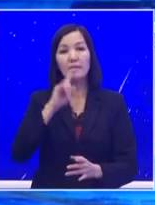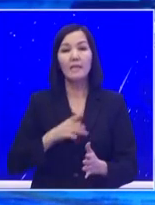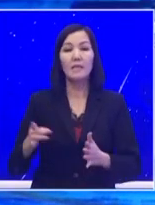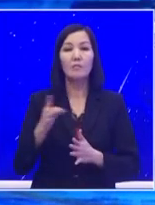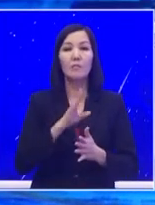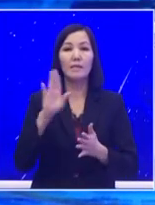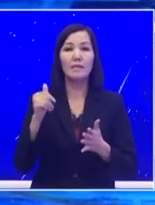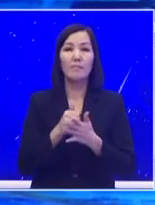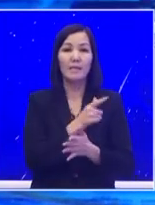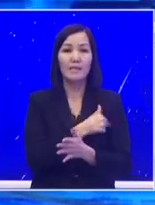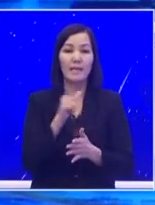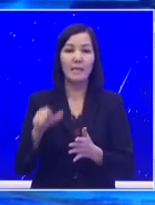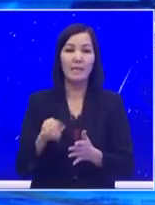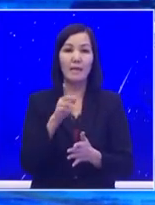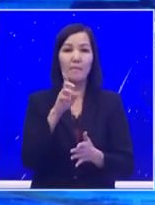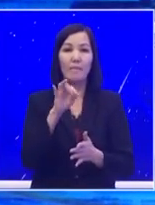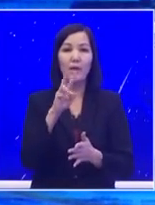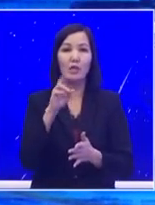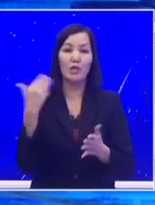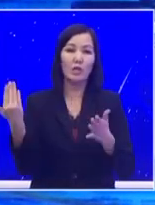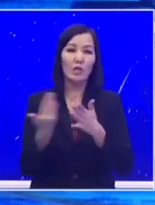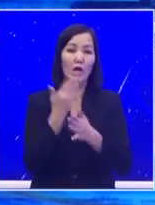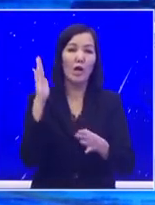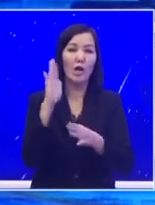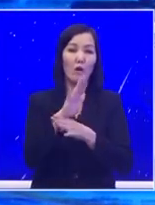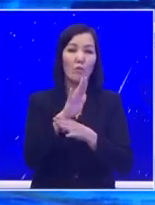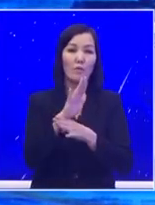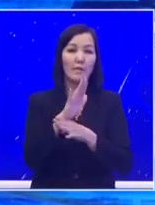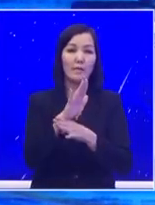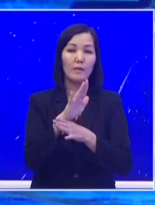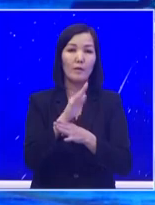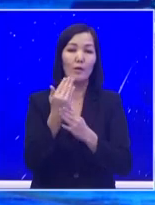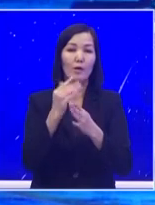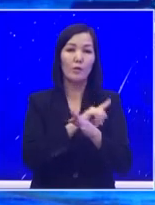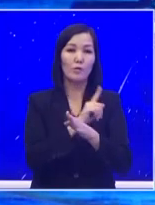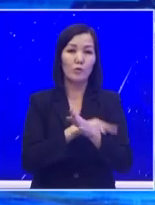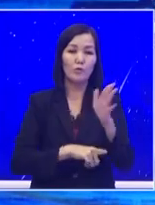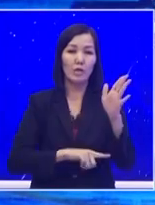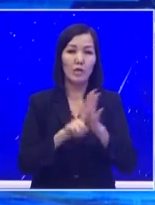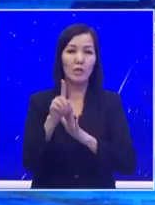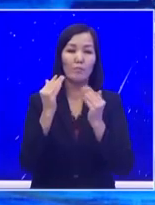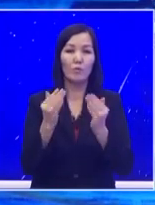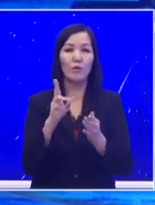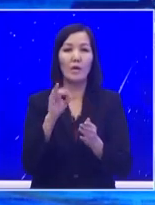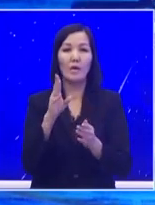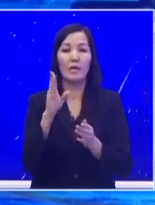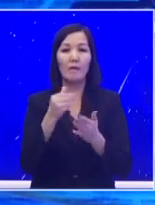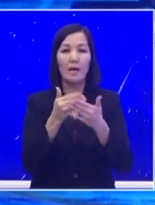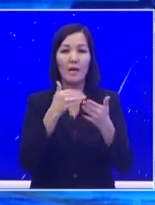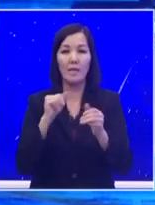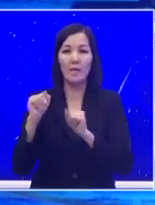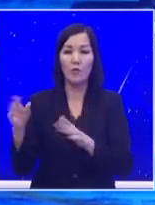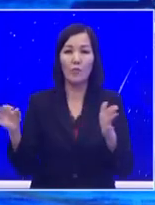Қазақстан Республикасының бас санитары Жандарбек Бекшиннің жаңа қаулысы күшіненді. Бүгінен бастап Қазақстанның коронавирус таралуының алдын алу